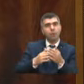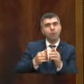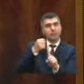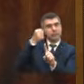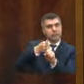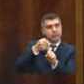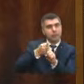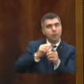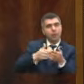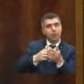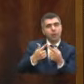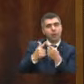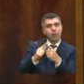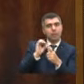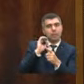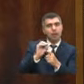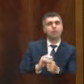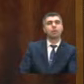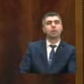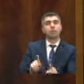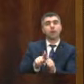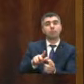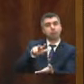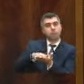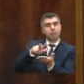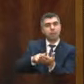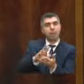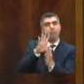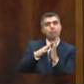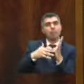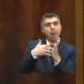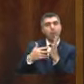الإنجازات التي تم تنزيلها تنفيذاً للبرنامج الحكومي